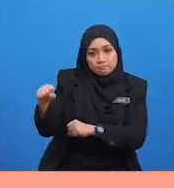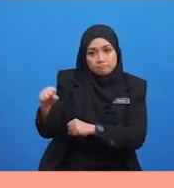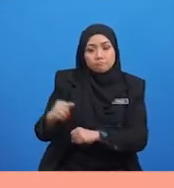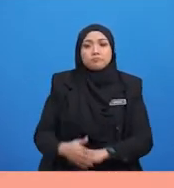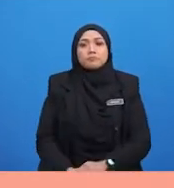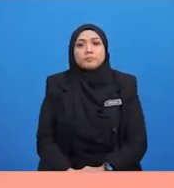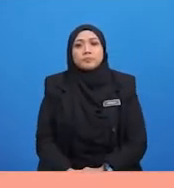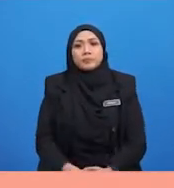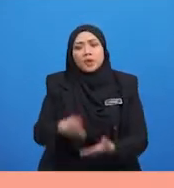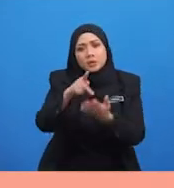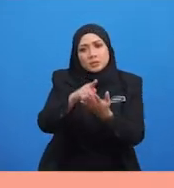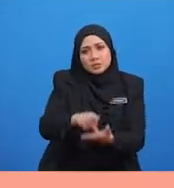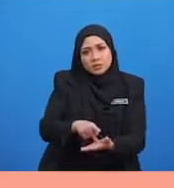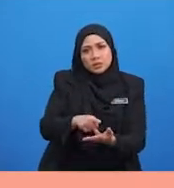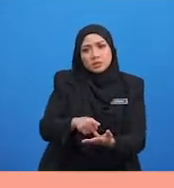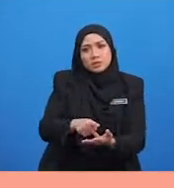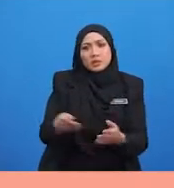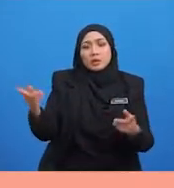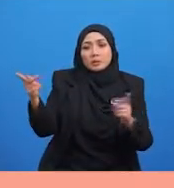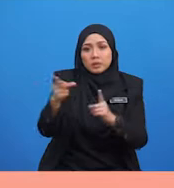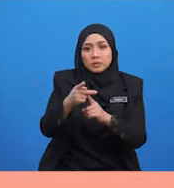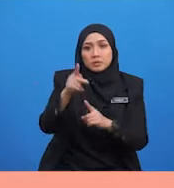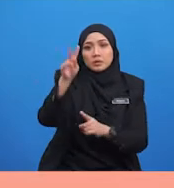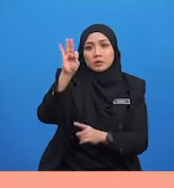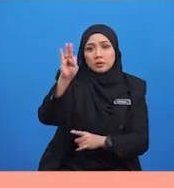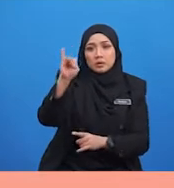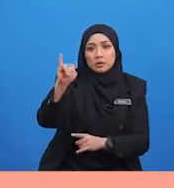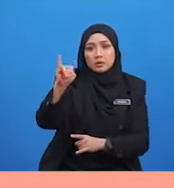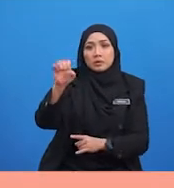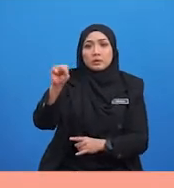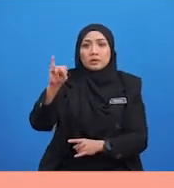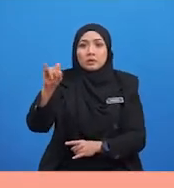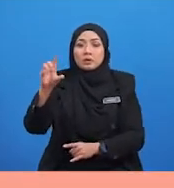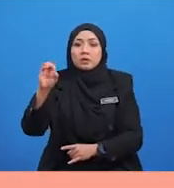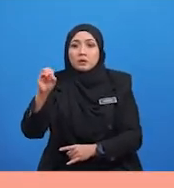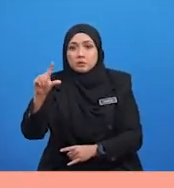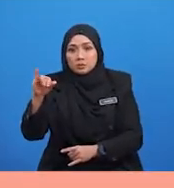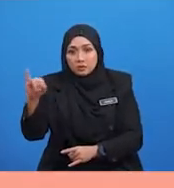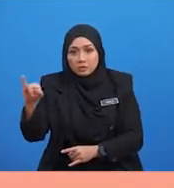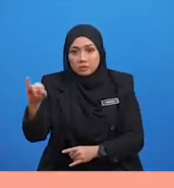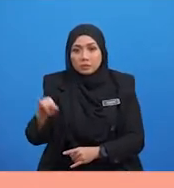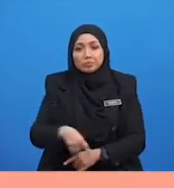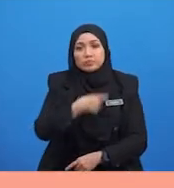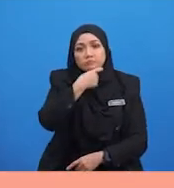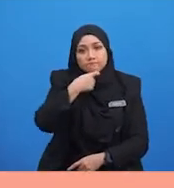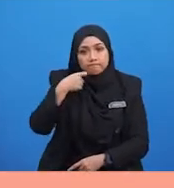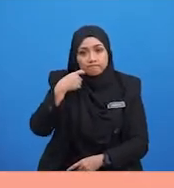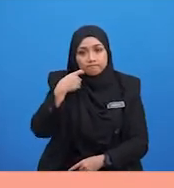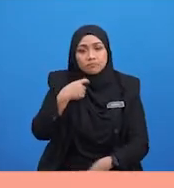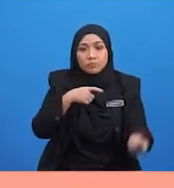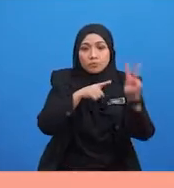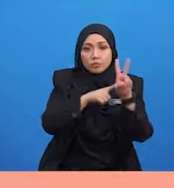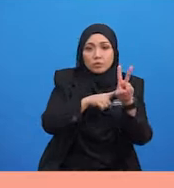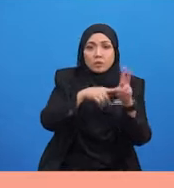Kesan dehidrasi kepada fisiologi. 1. Dehidrasi. 2. Penurunan tekanan